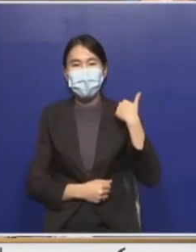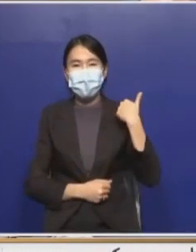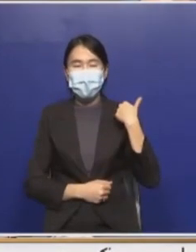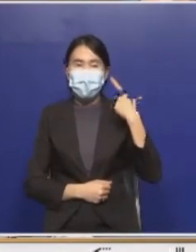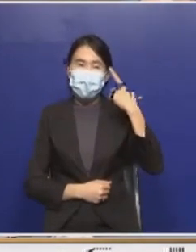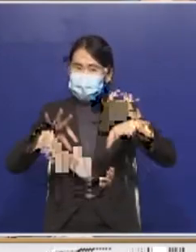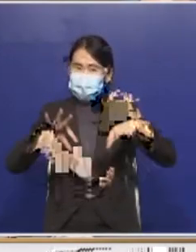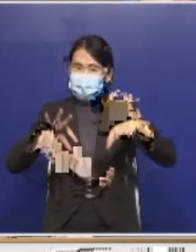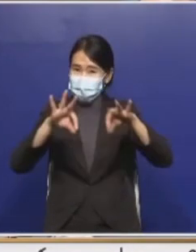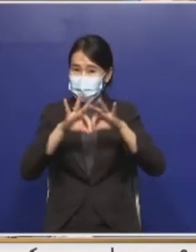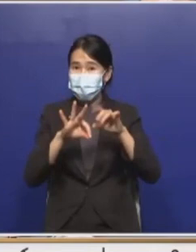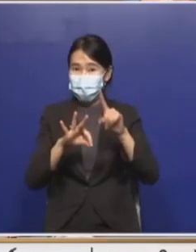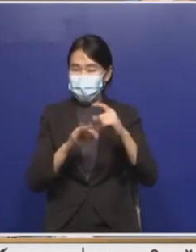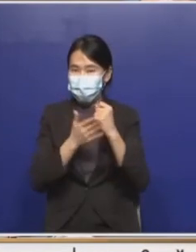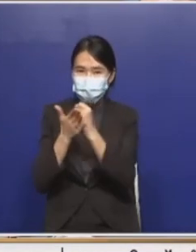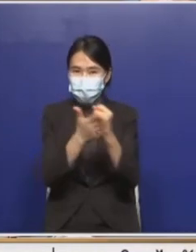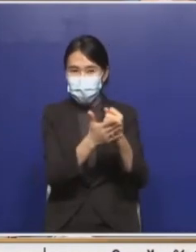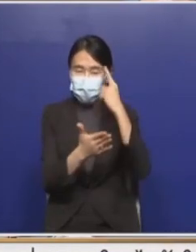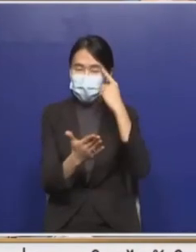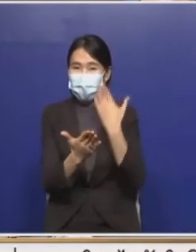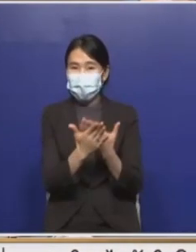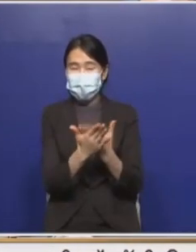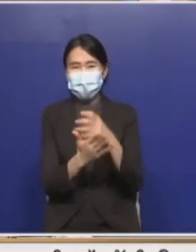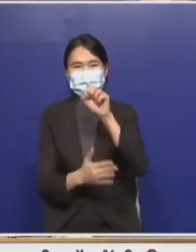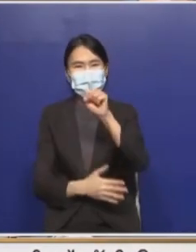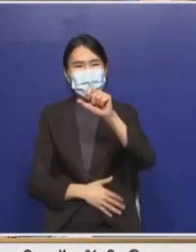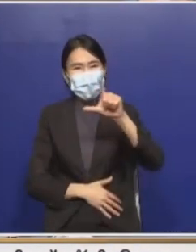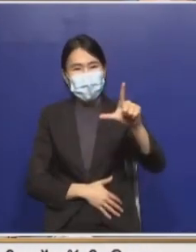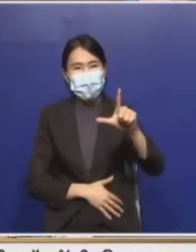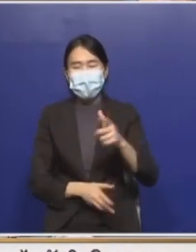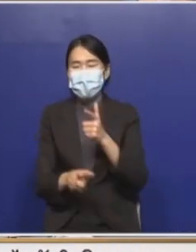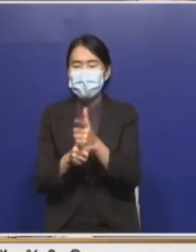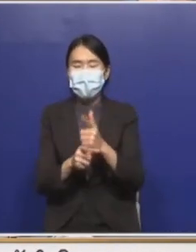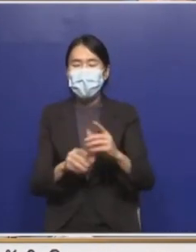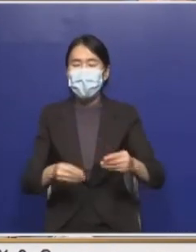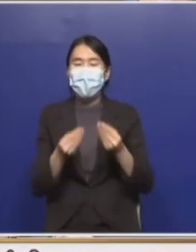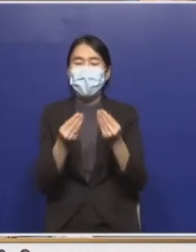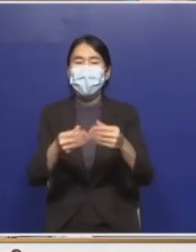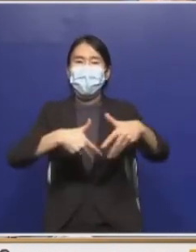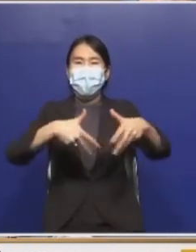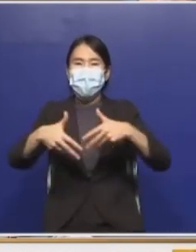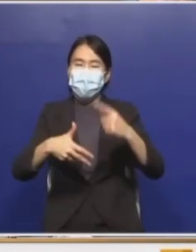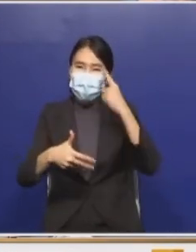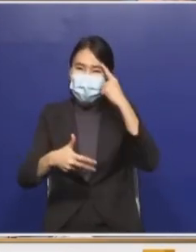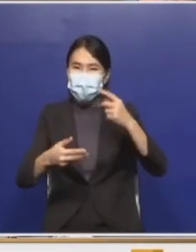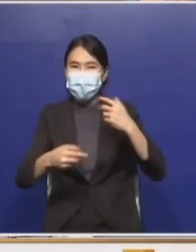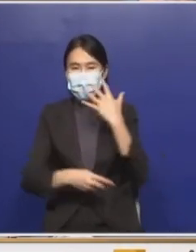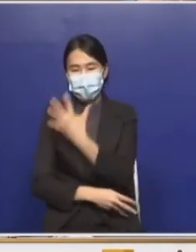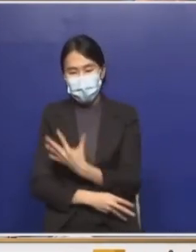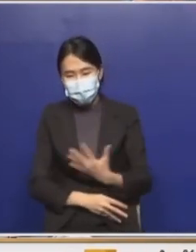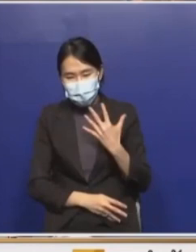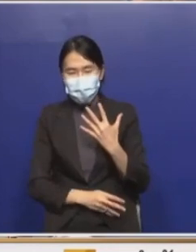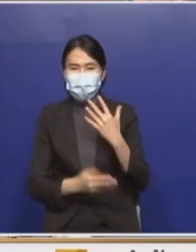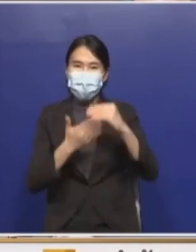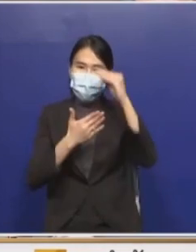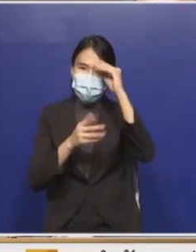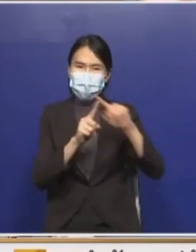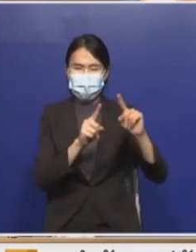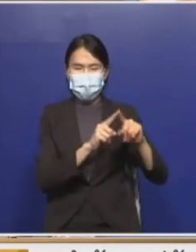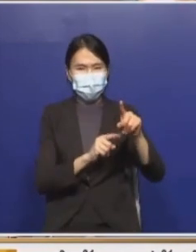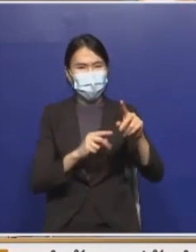ความจำเป็นเหล่านี้เนี่ยนะครับใช้เงินแสนล้านเพื่อดูแลเรื่องสาธารณสุขอุปกรณ์ทั้งหลาย